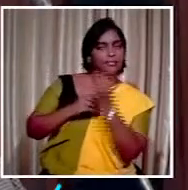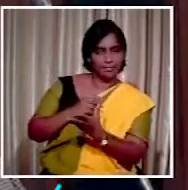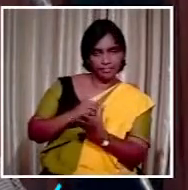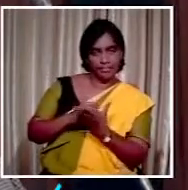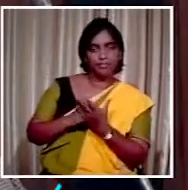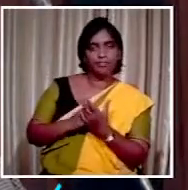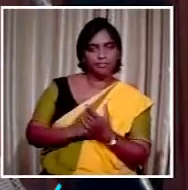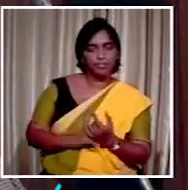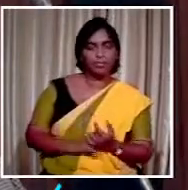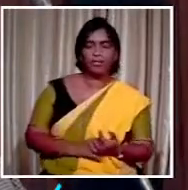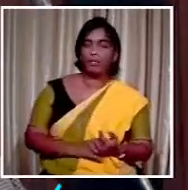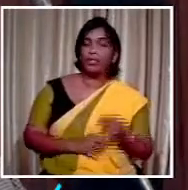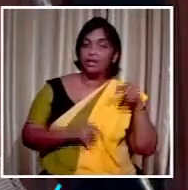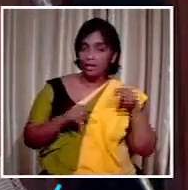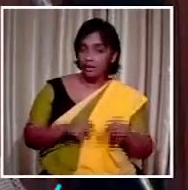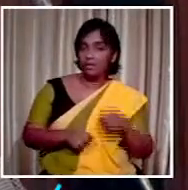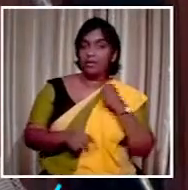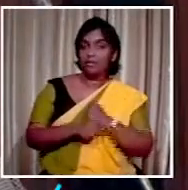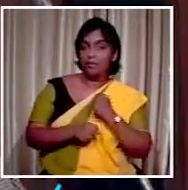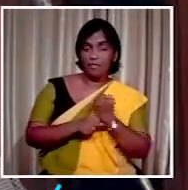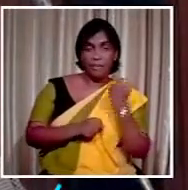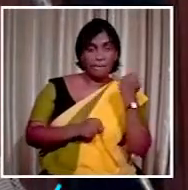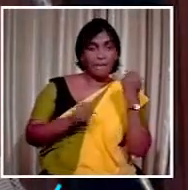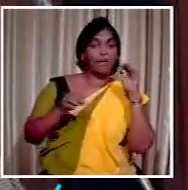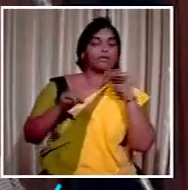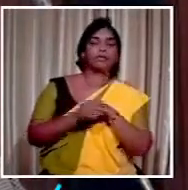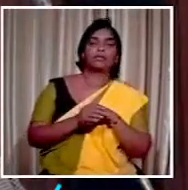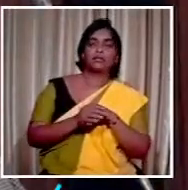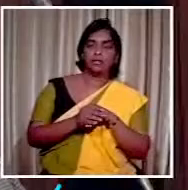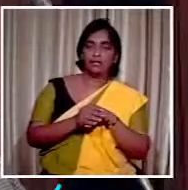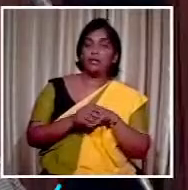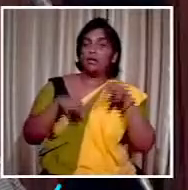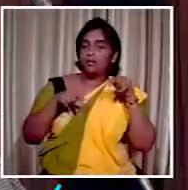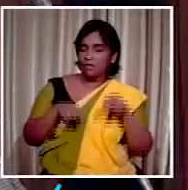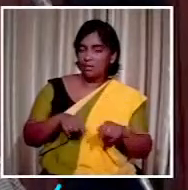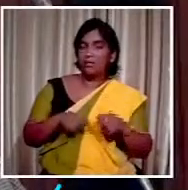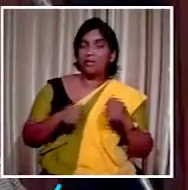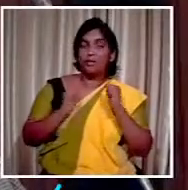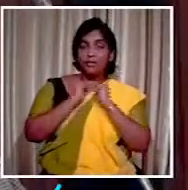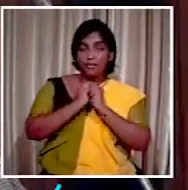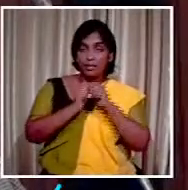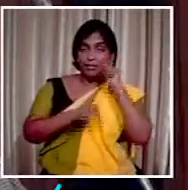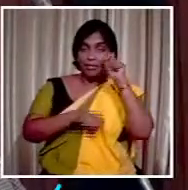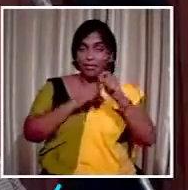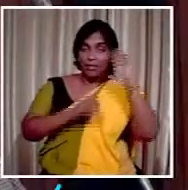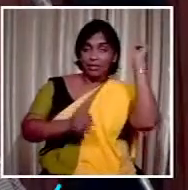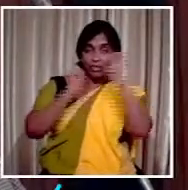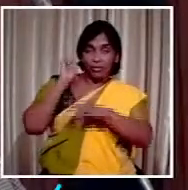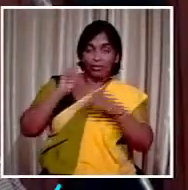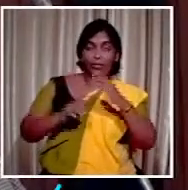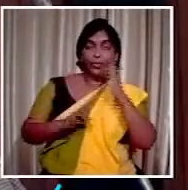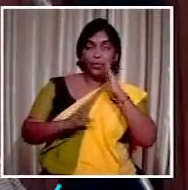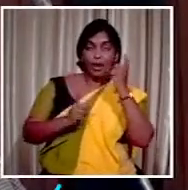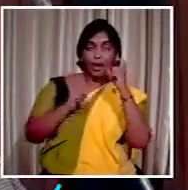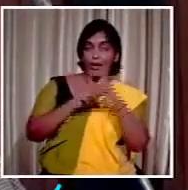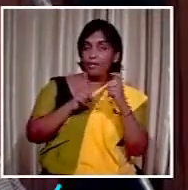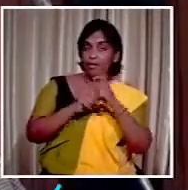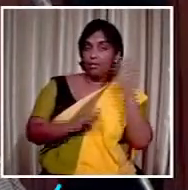තමයි. අද මේ ආණ්ඩුව බලයට ඉන්න නිසා අද අපේ ශ්‍රමිකයින්ගෙන් එන්න තියෙන රටට ආදායම